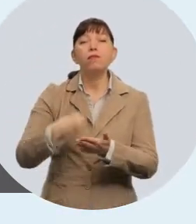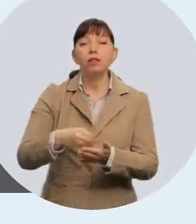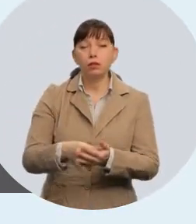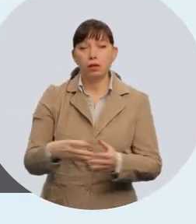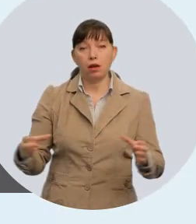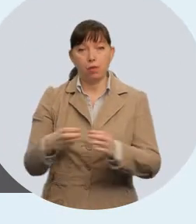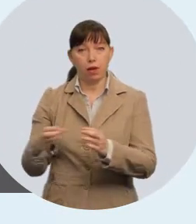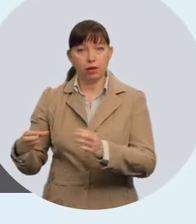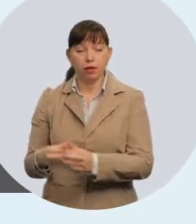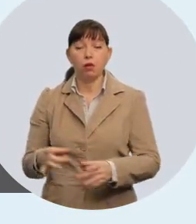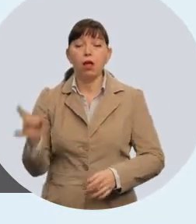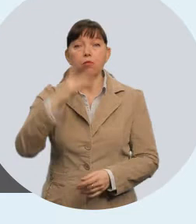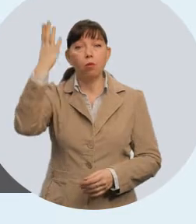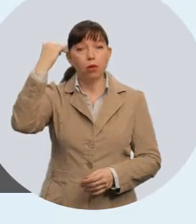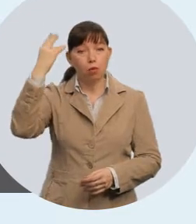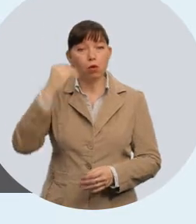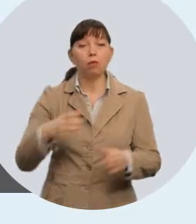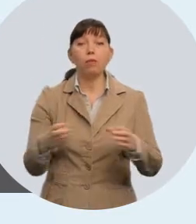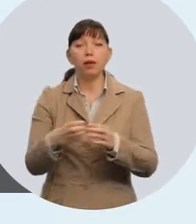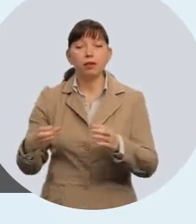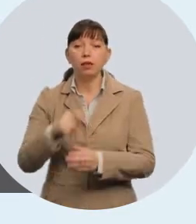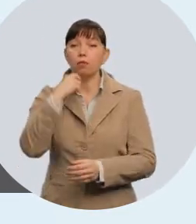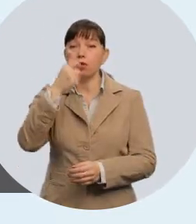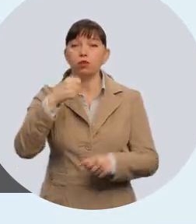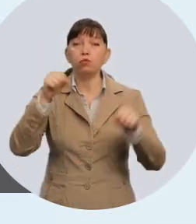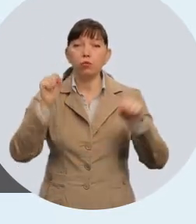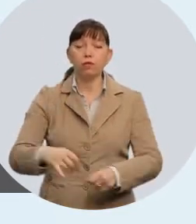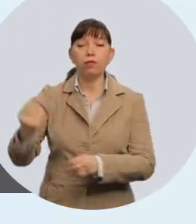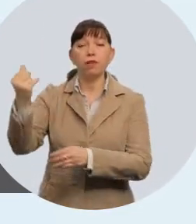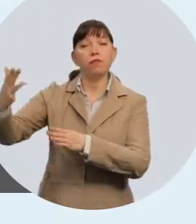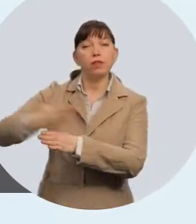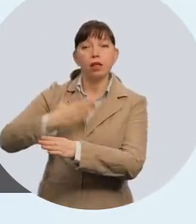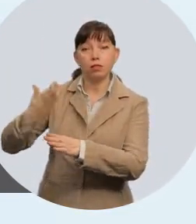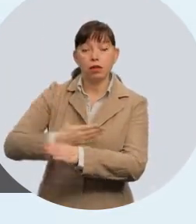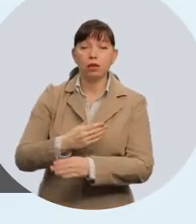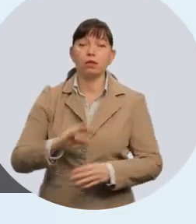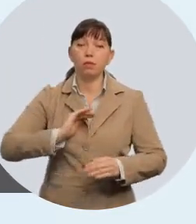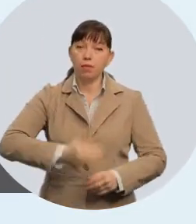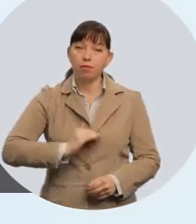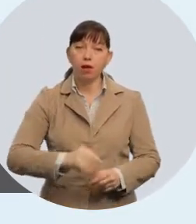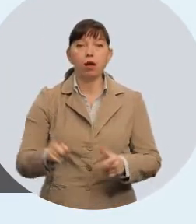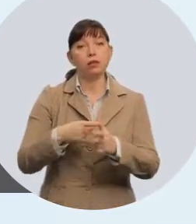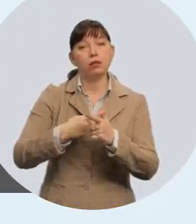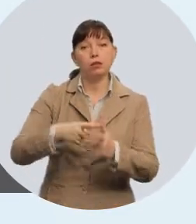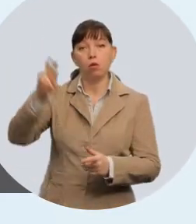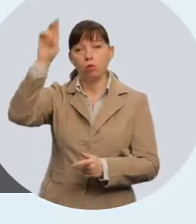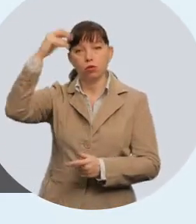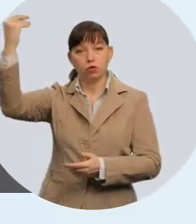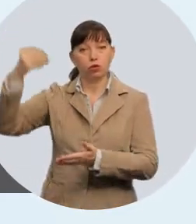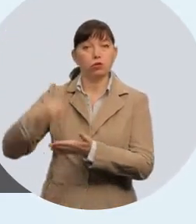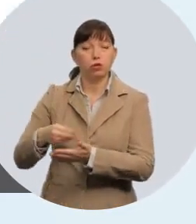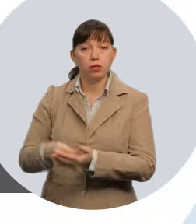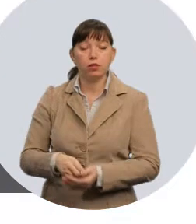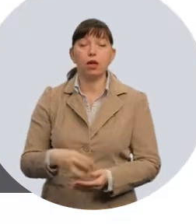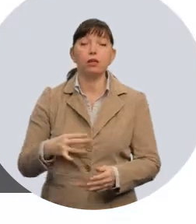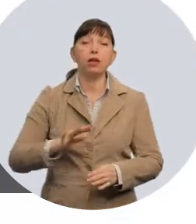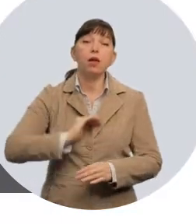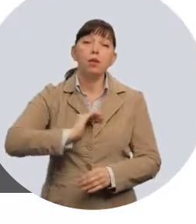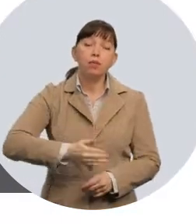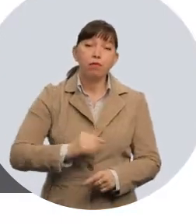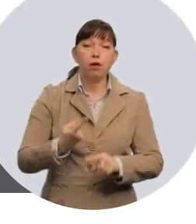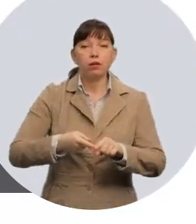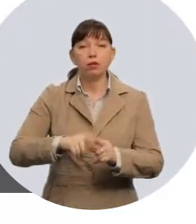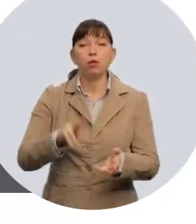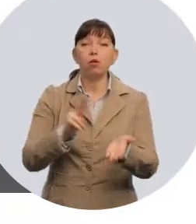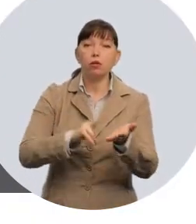Finanțarea partidelor. În Republica Moldova, partidele politice pot fi finanțate din surse private și din bugetul de stat. Sursele private pot